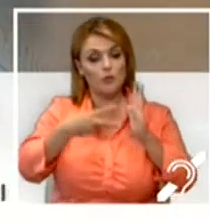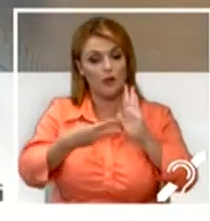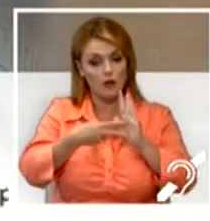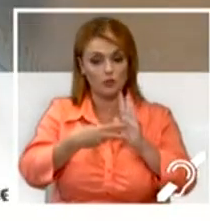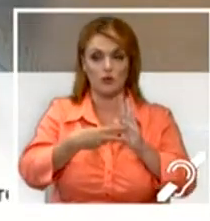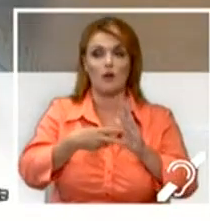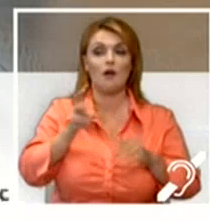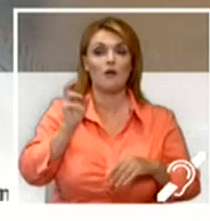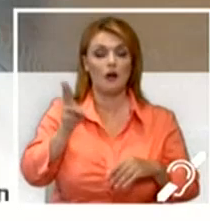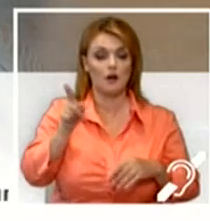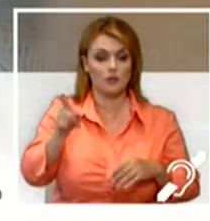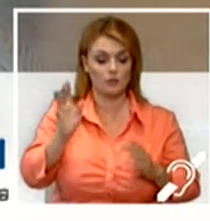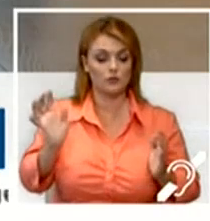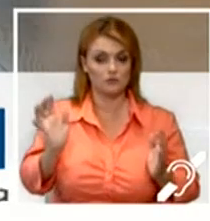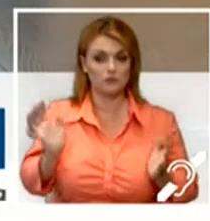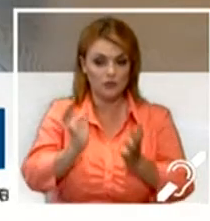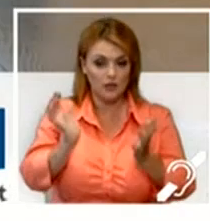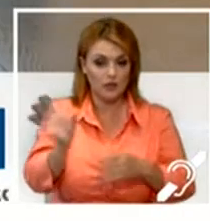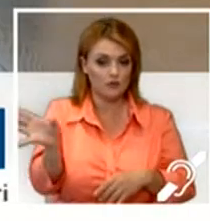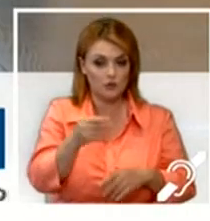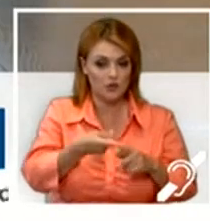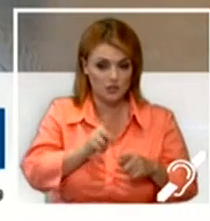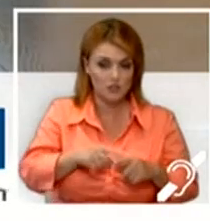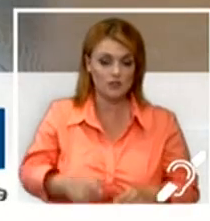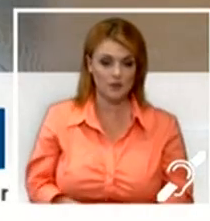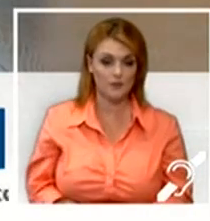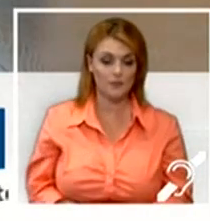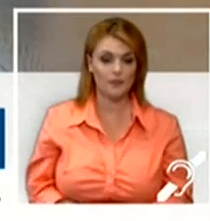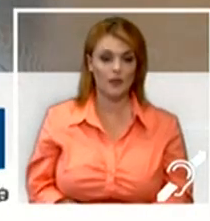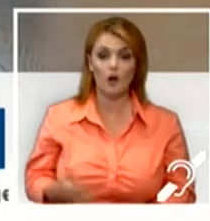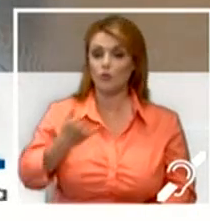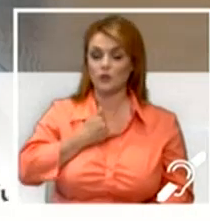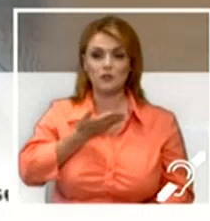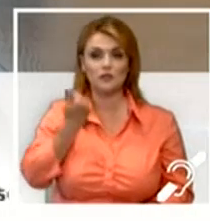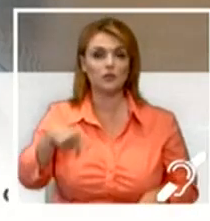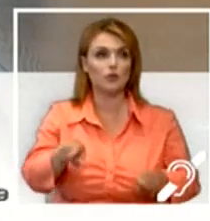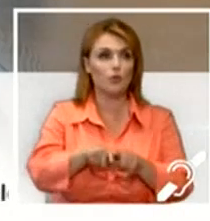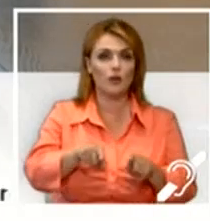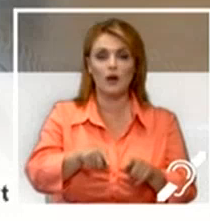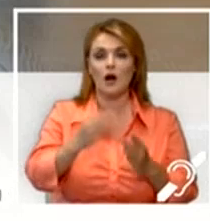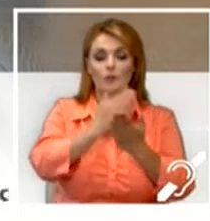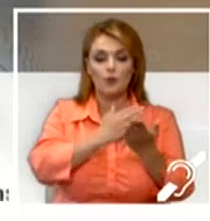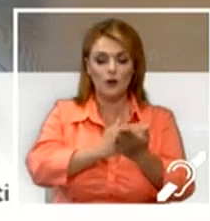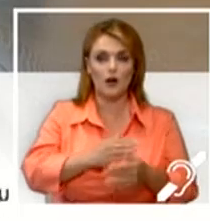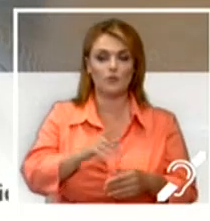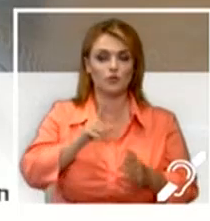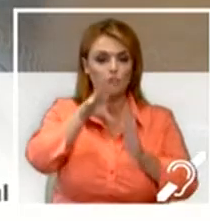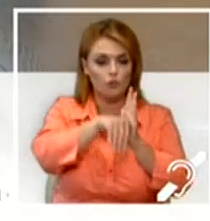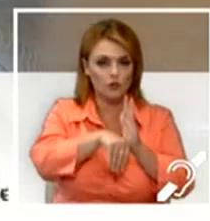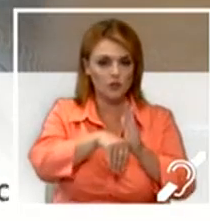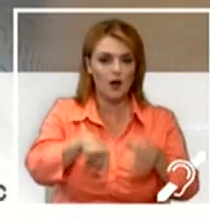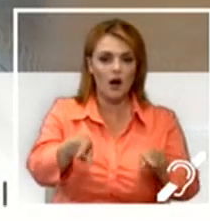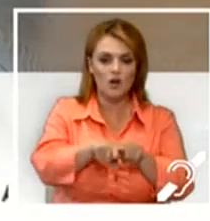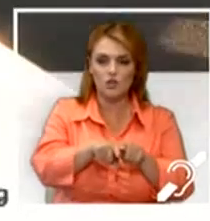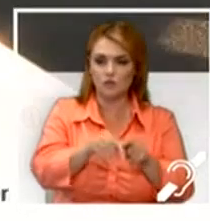care vorbim noi, de 40 de milioane, nu vede armament sau muniții sau altceva ce este considerat